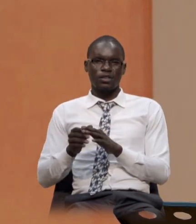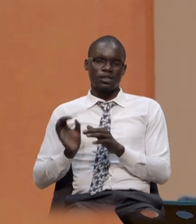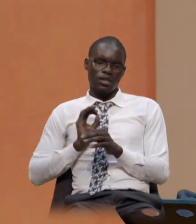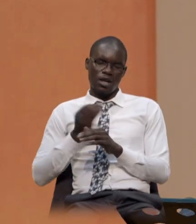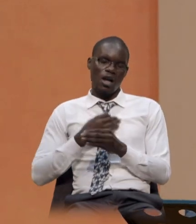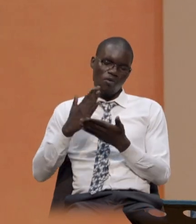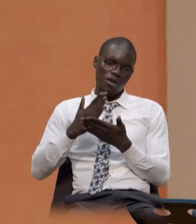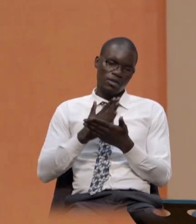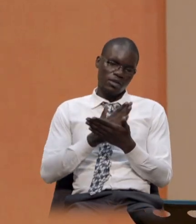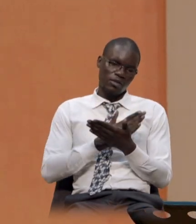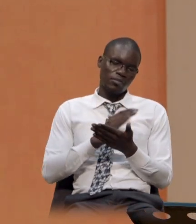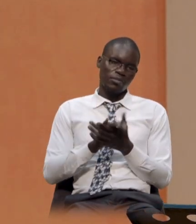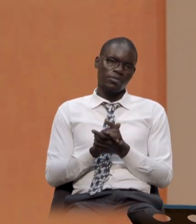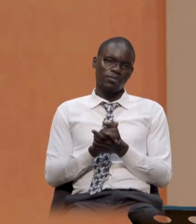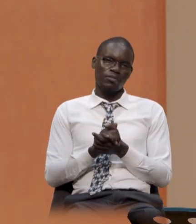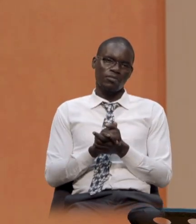hiki cha